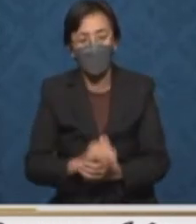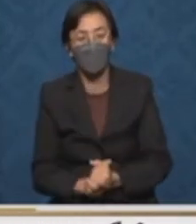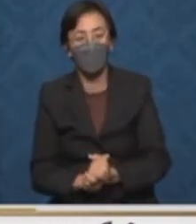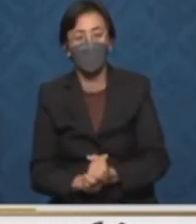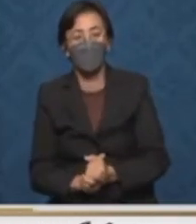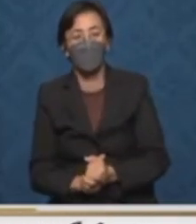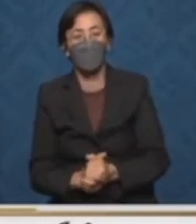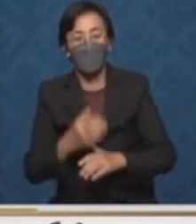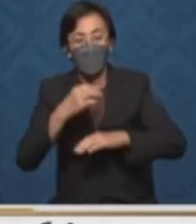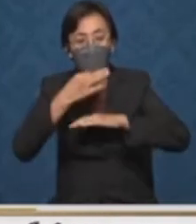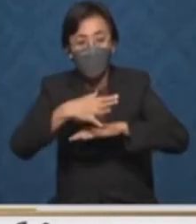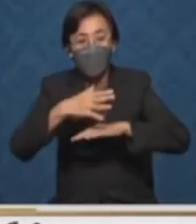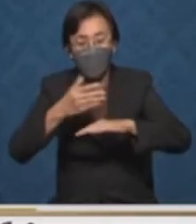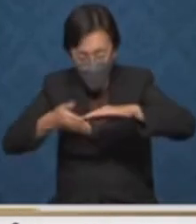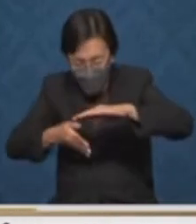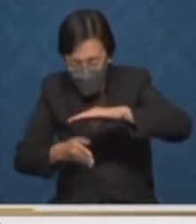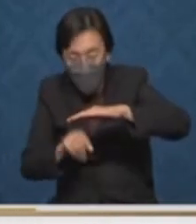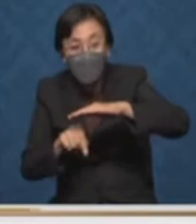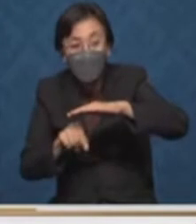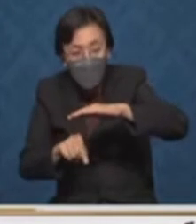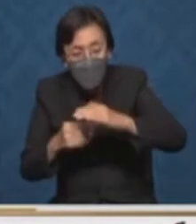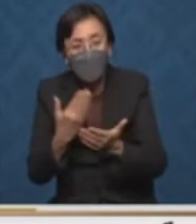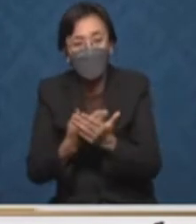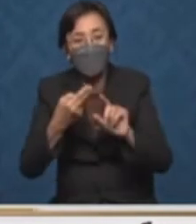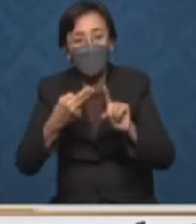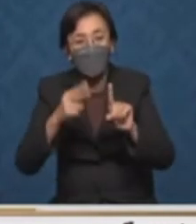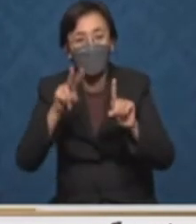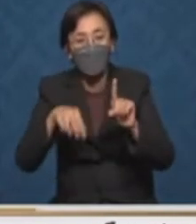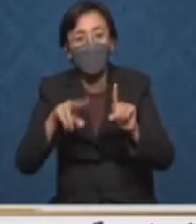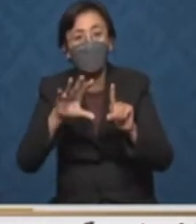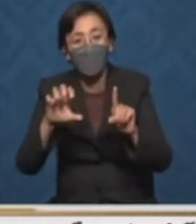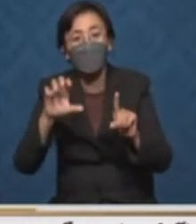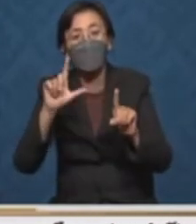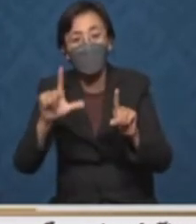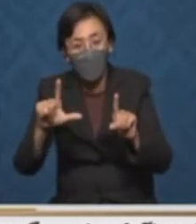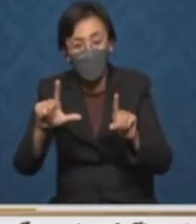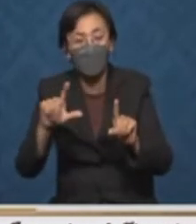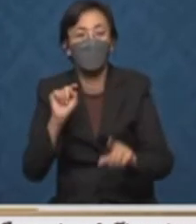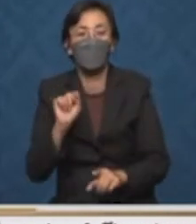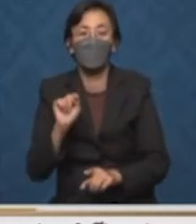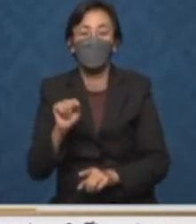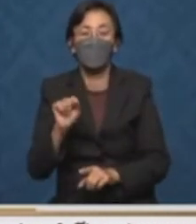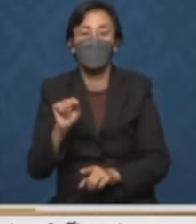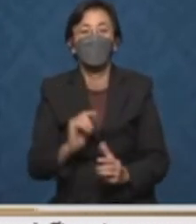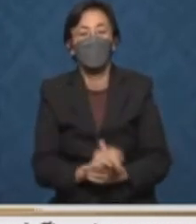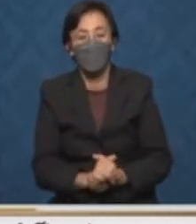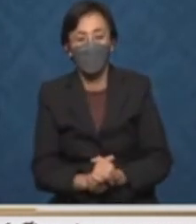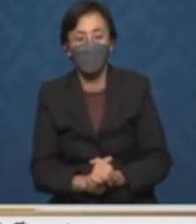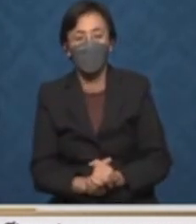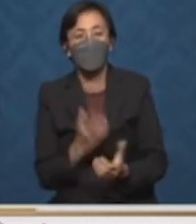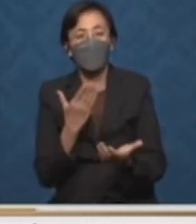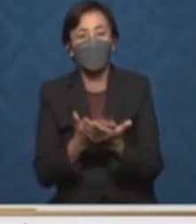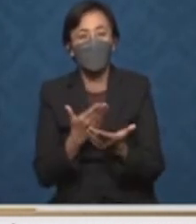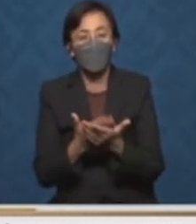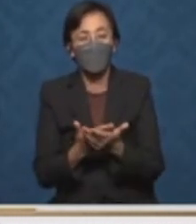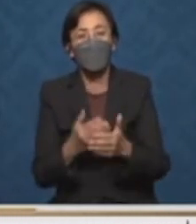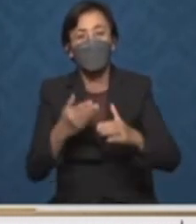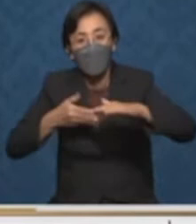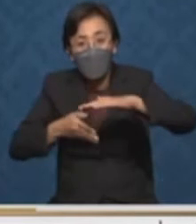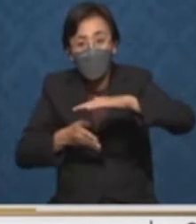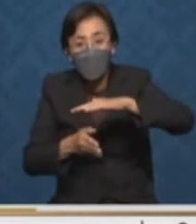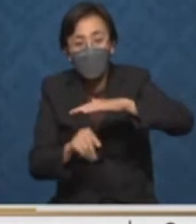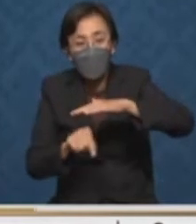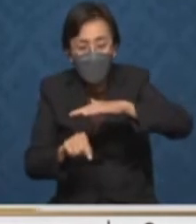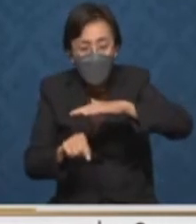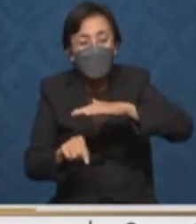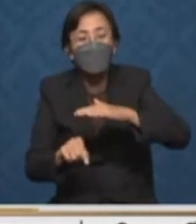นเนี่ยมูลค่ามัน 12,500 ล้านเป็น1ครับเป็นค่าเรือดำน้ำเนี่ยที่จะต้